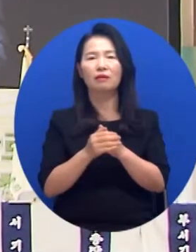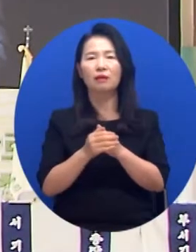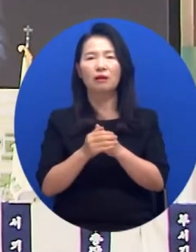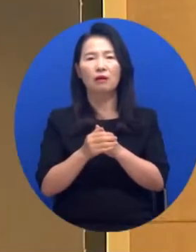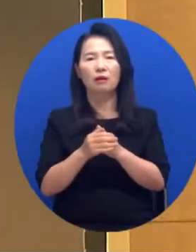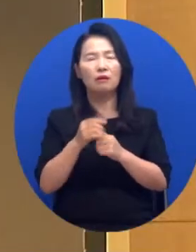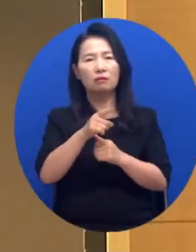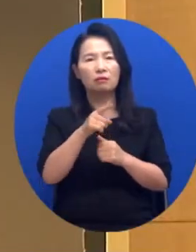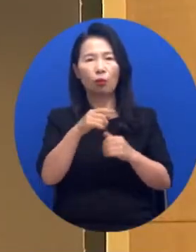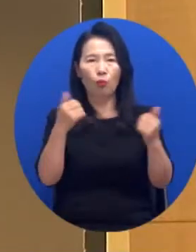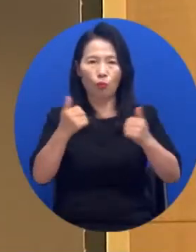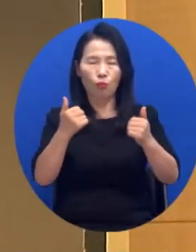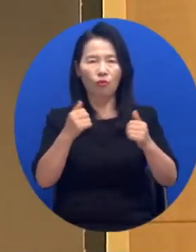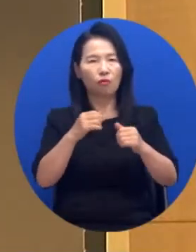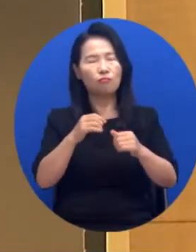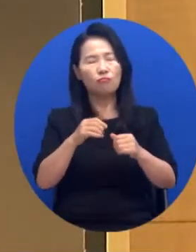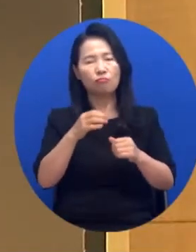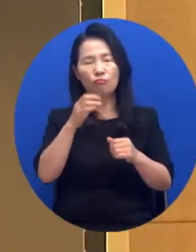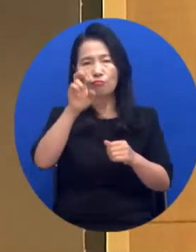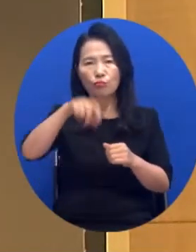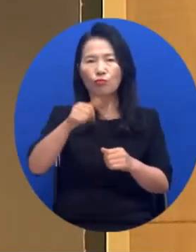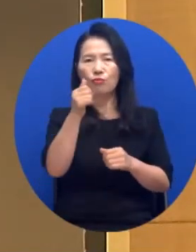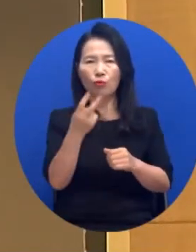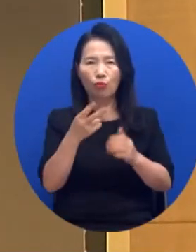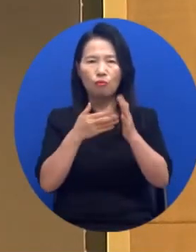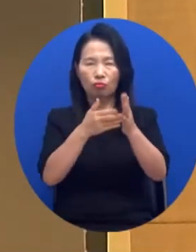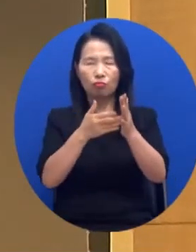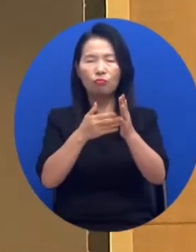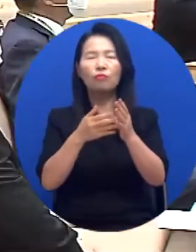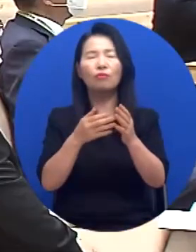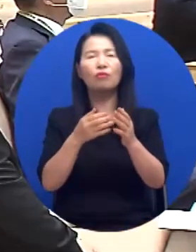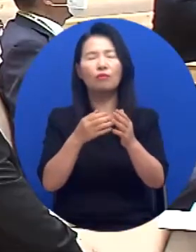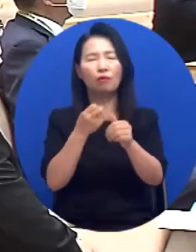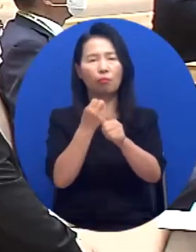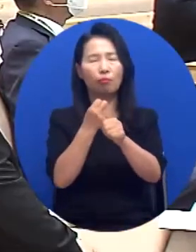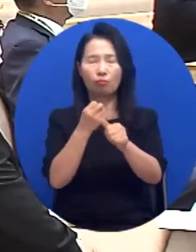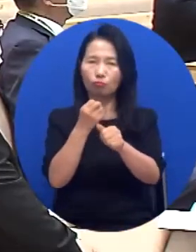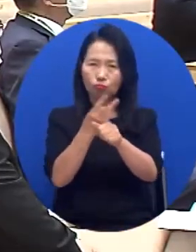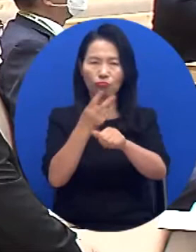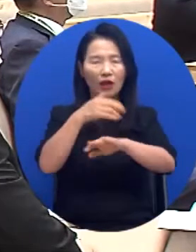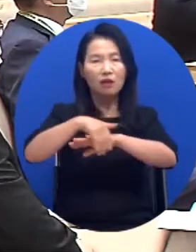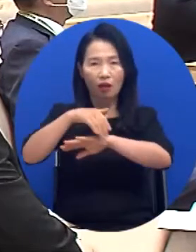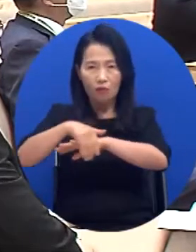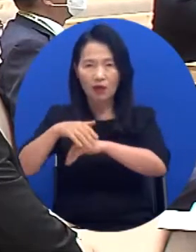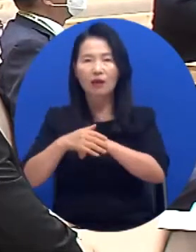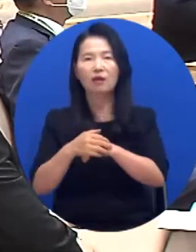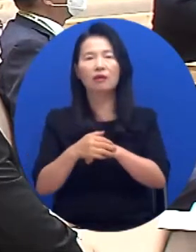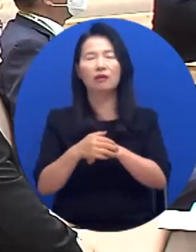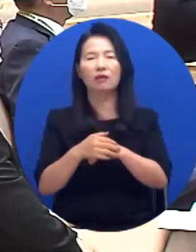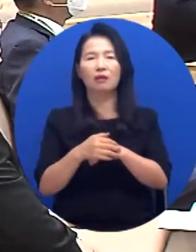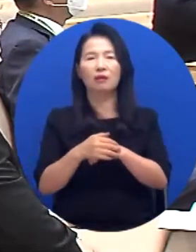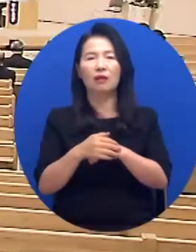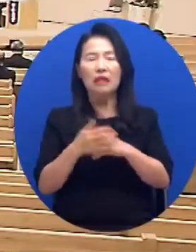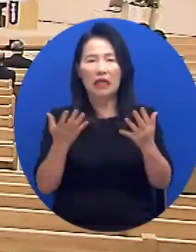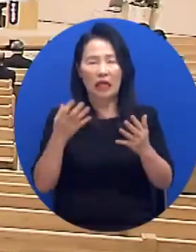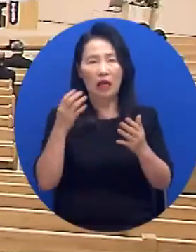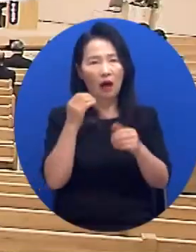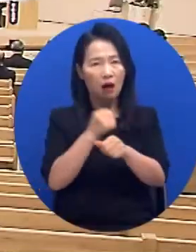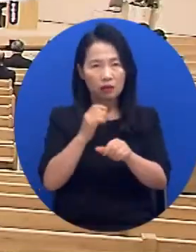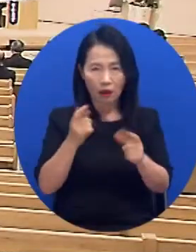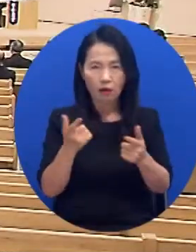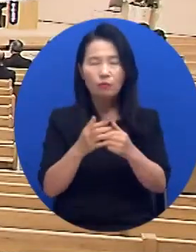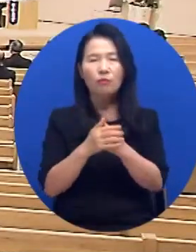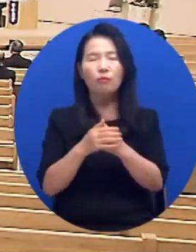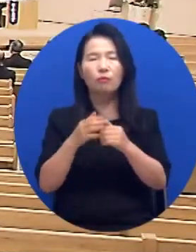효 소송을 제기할 것이라고 밝혔는데요 총대들의 발언과 회의 그치고 인정하지 않고 직권 남용을 했다면서 총회장 탄핵